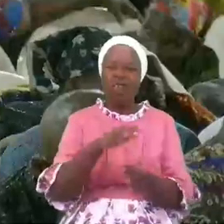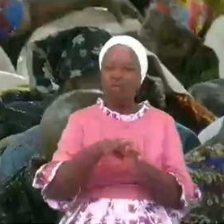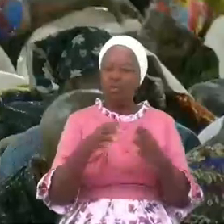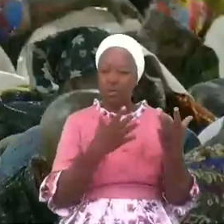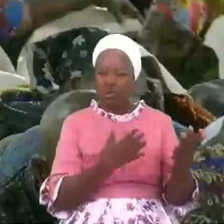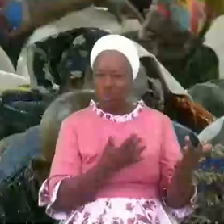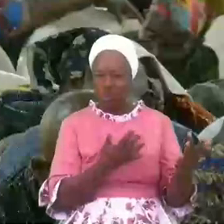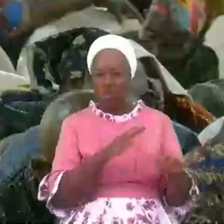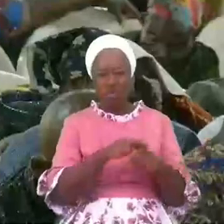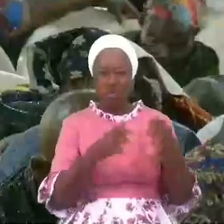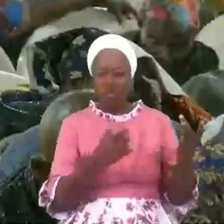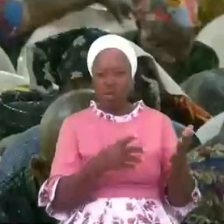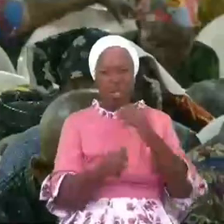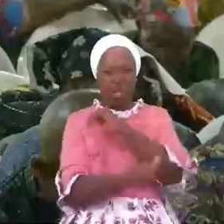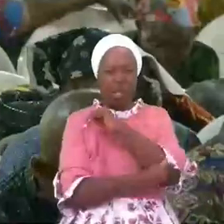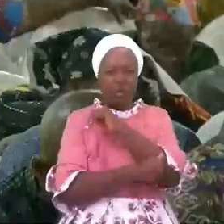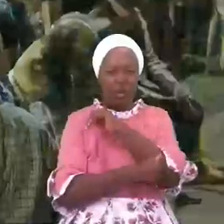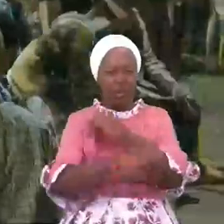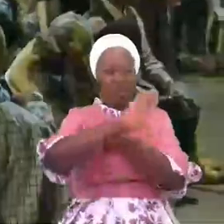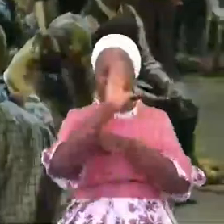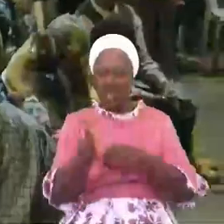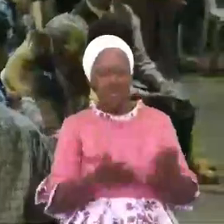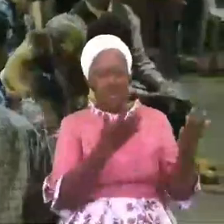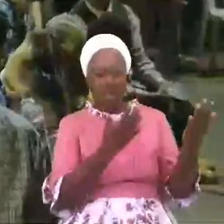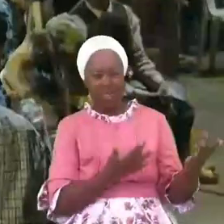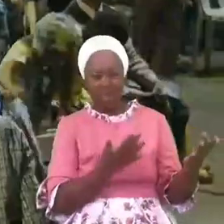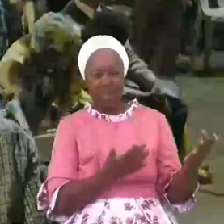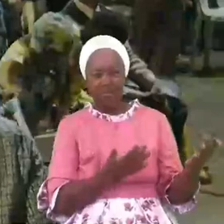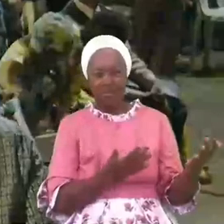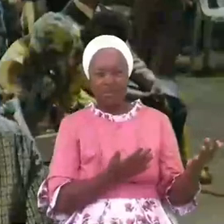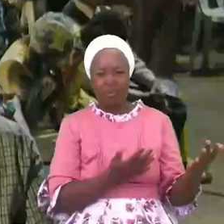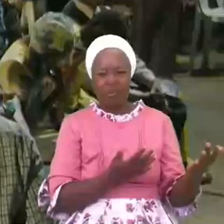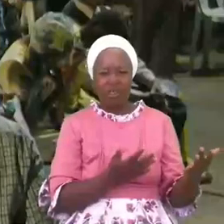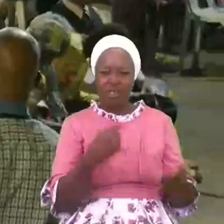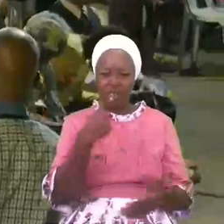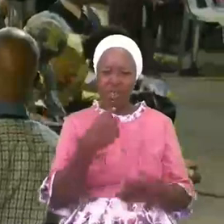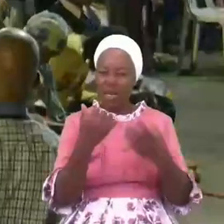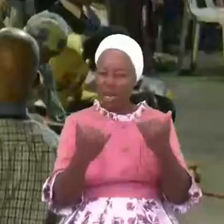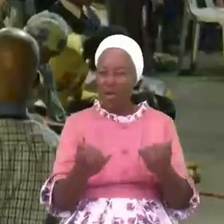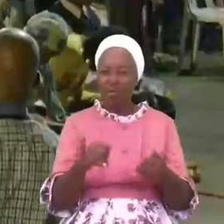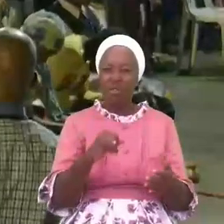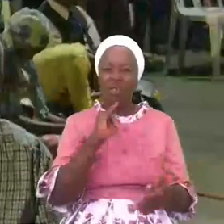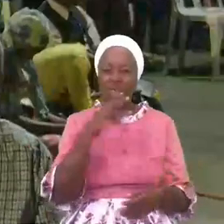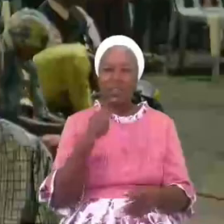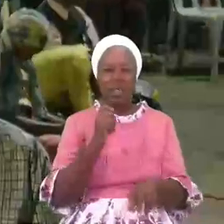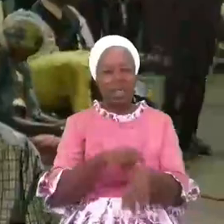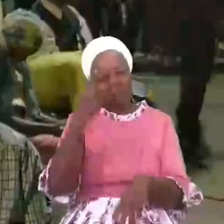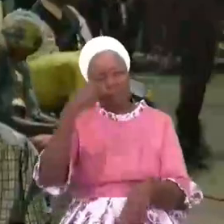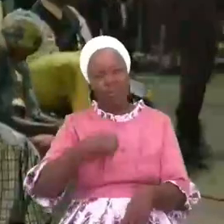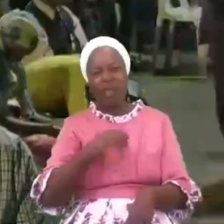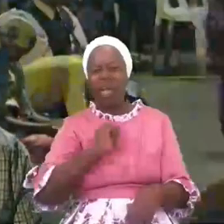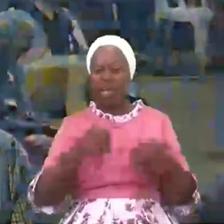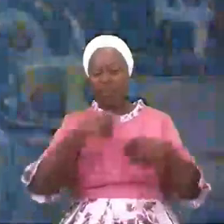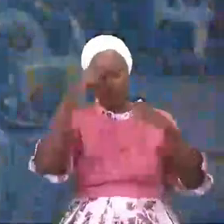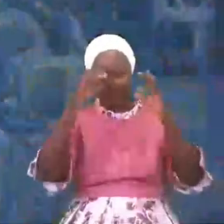pas. Abraham n'a pas tardé. Ne tarde pas. Il dit, c'est mon temps maintenant. J'ai